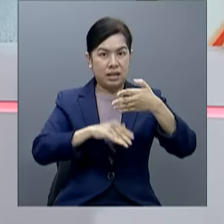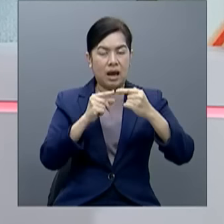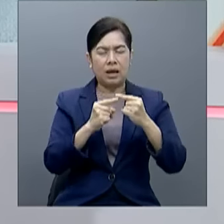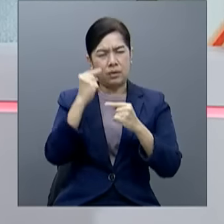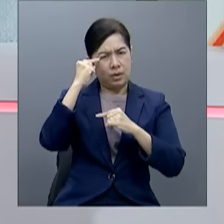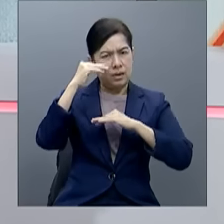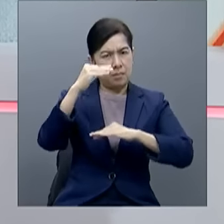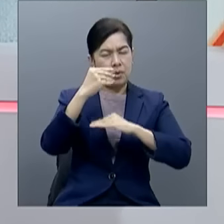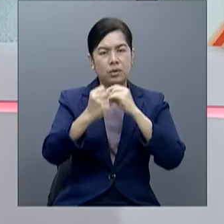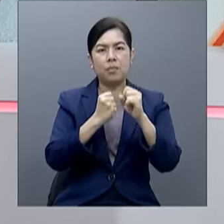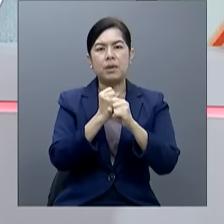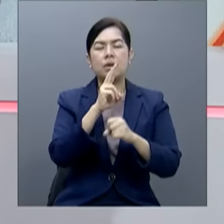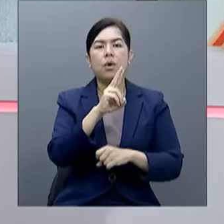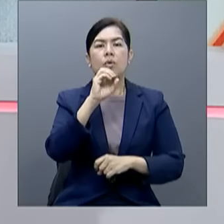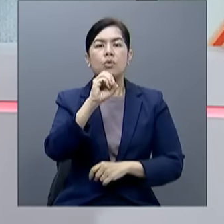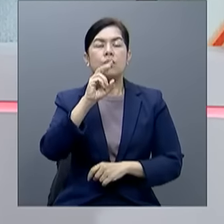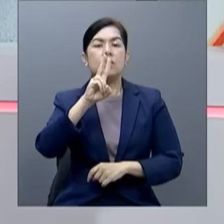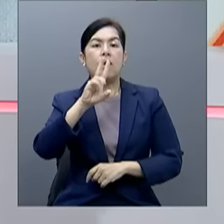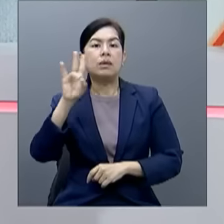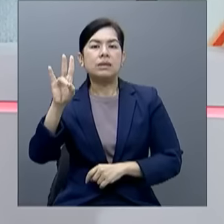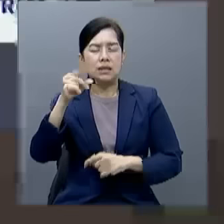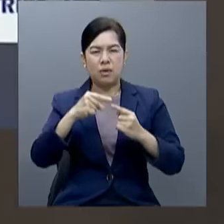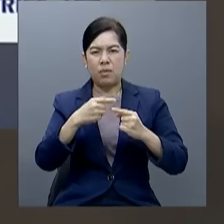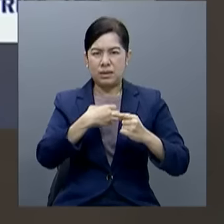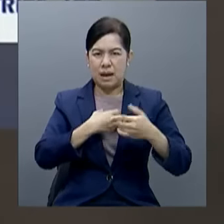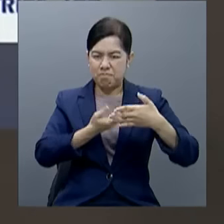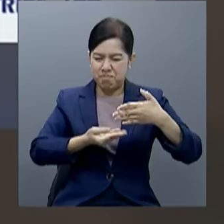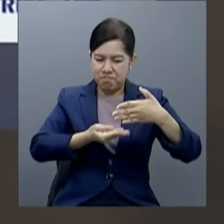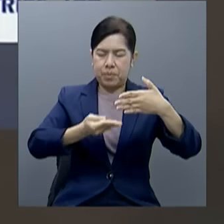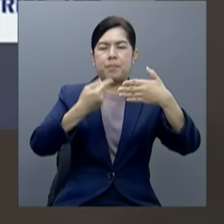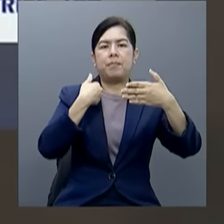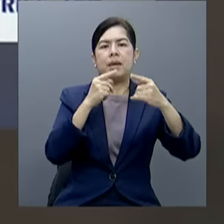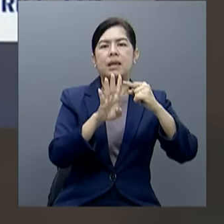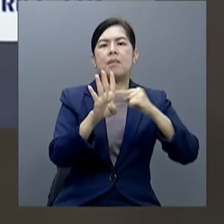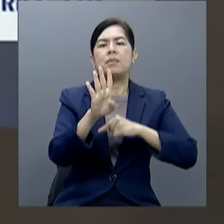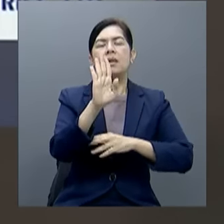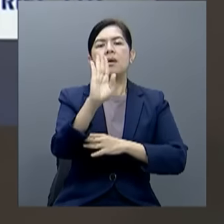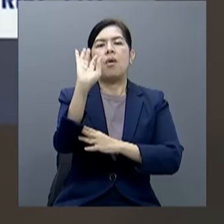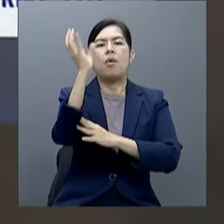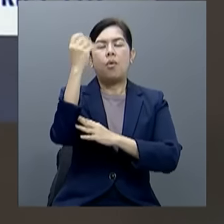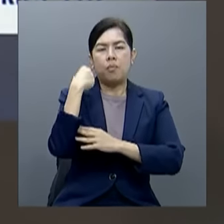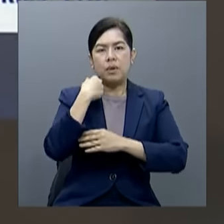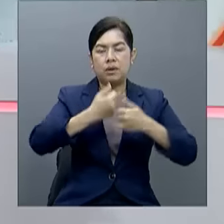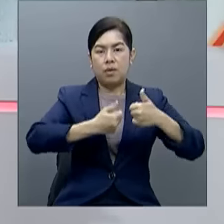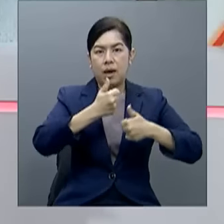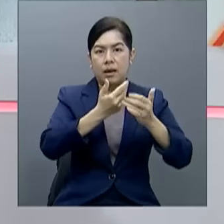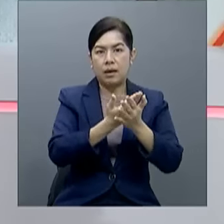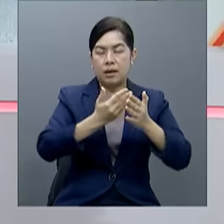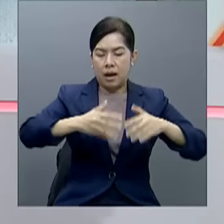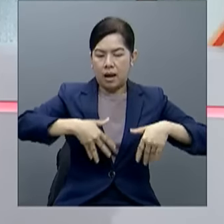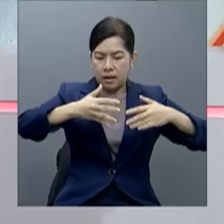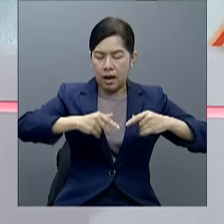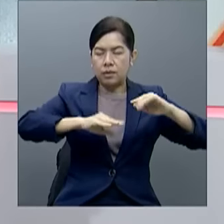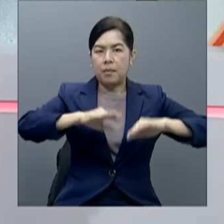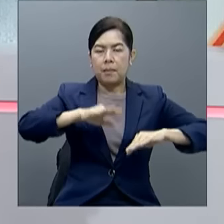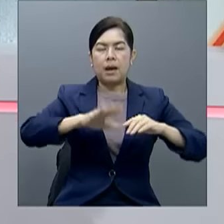นประเทศผู้ส่งออกอาวุธอันดับ4ของโลกตั้งเป้าชิงส่วนแบ่งทางการตลาดให้ได้ร้อยละ5ค่ะ และบ